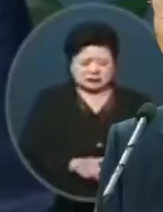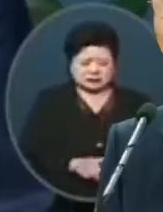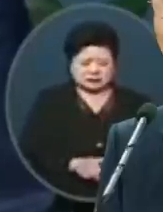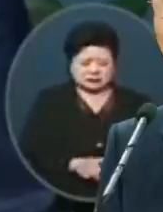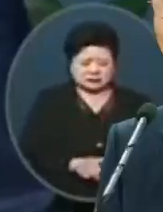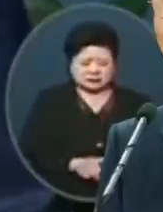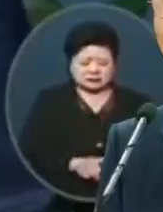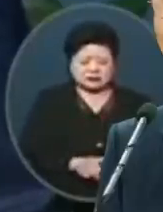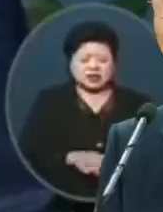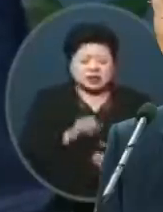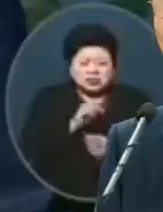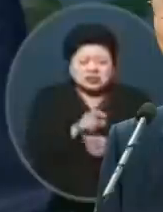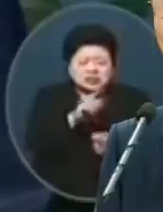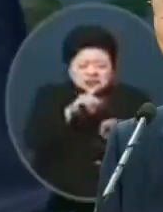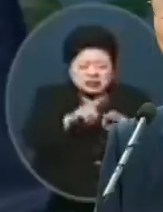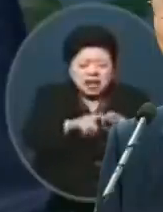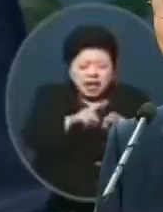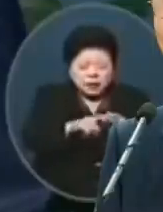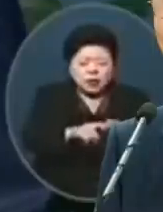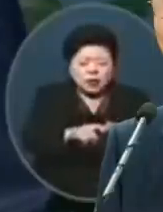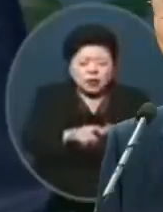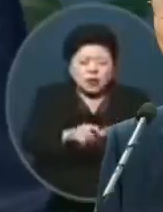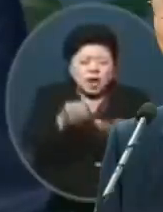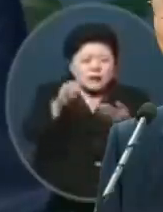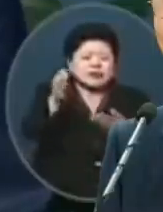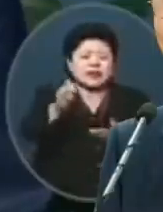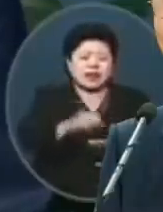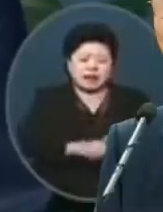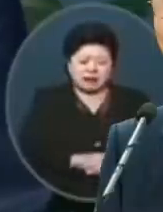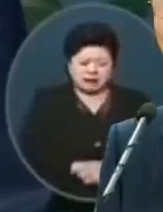너의 특성대로 하고 나의 특성대로 하면 된다.